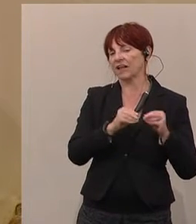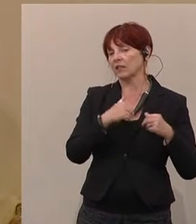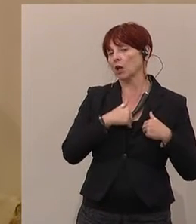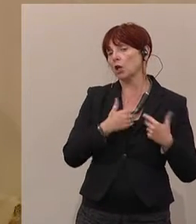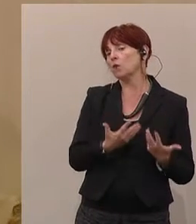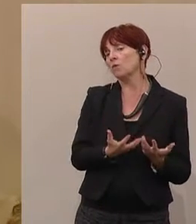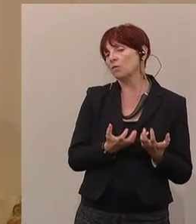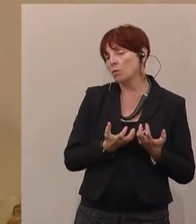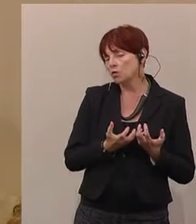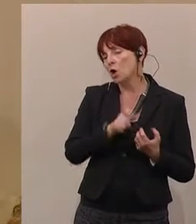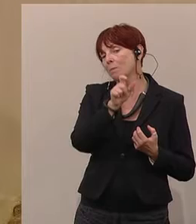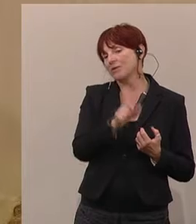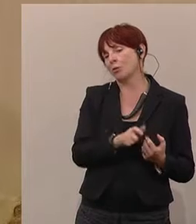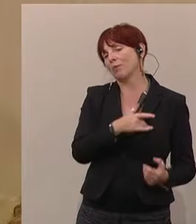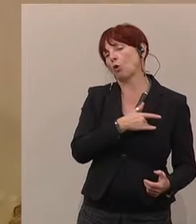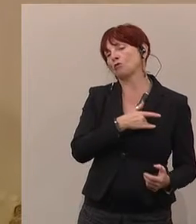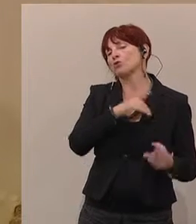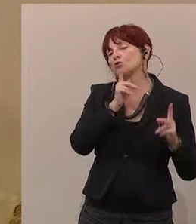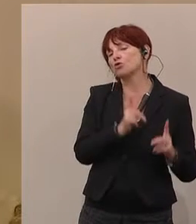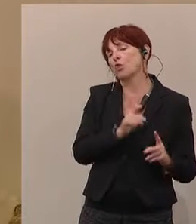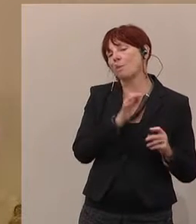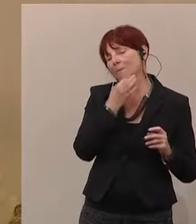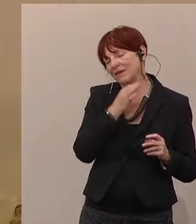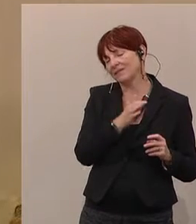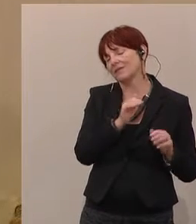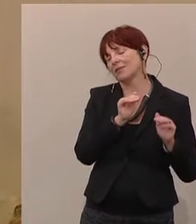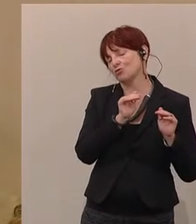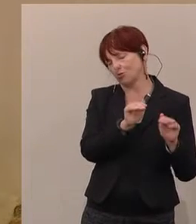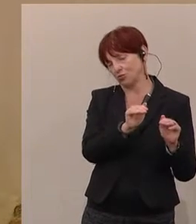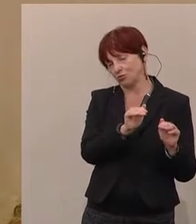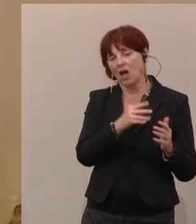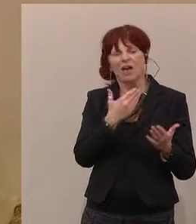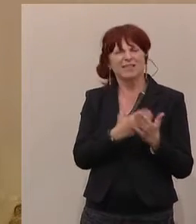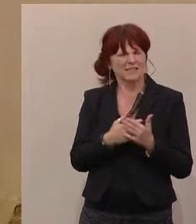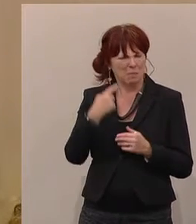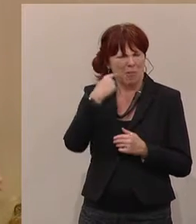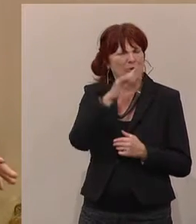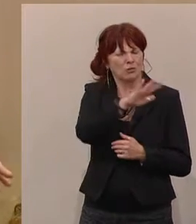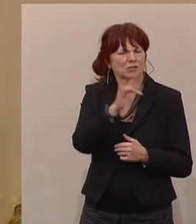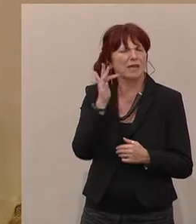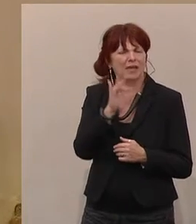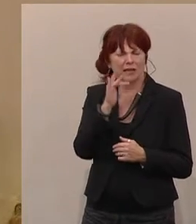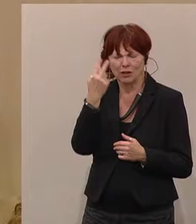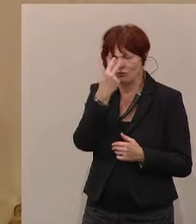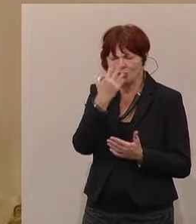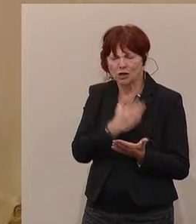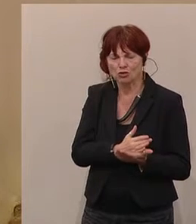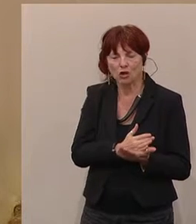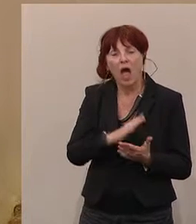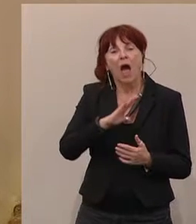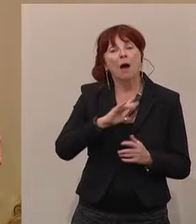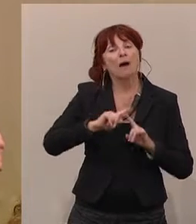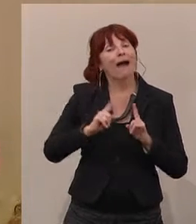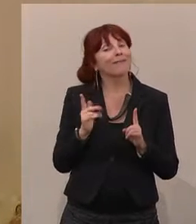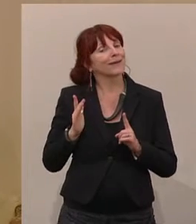bestmöglichen Schutz der betroffenen Personen. Insofern kann ich die Kritik der NEOS inhaltlich durchaus ein bisschen nachvollziehen. Auf der anderen Seite ist es aber auch so,